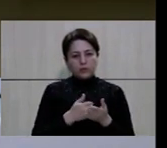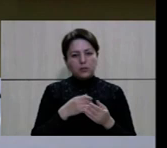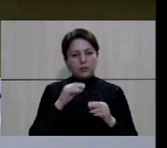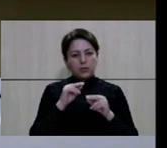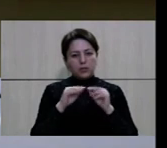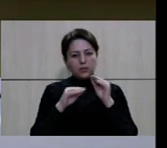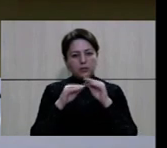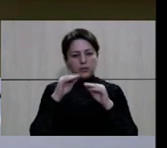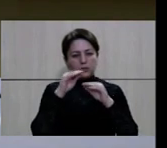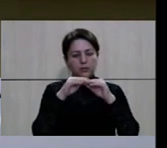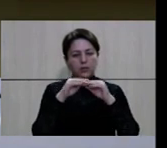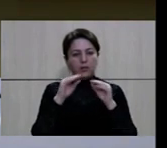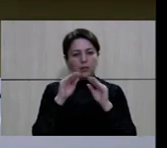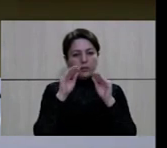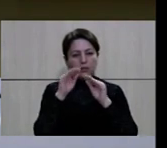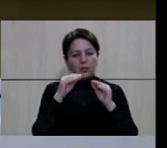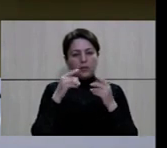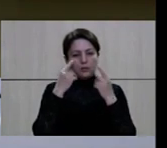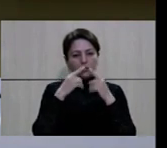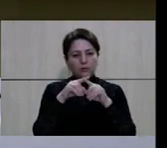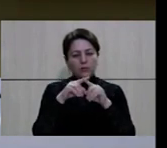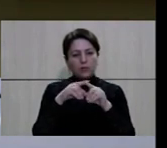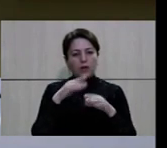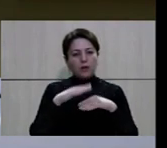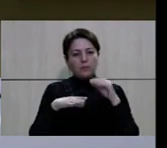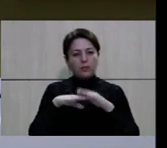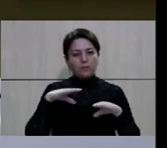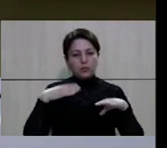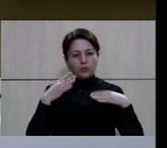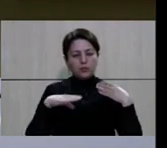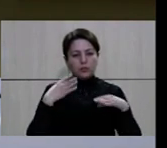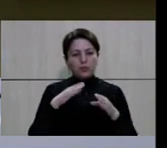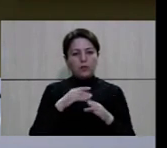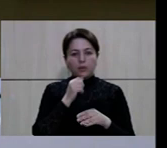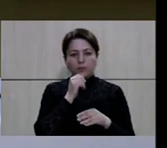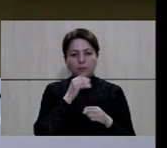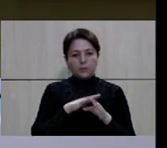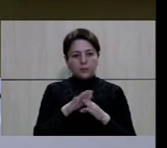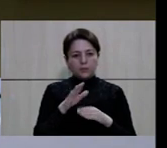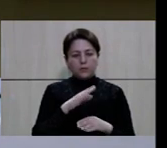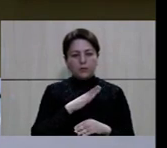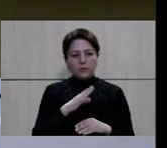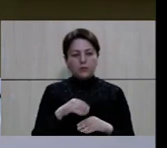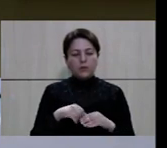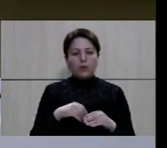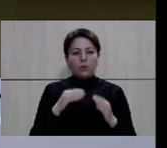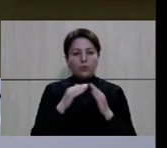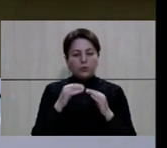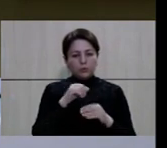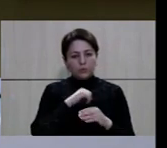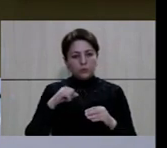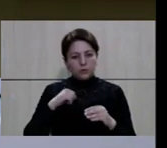yasashni texnologik xaritasini, ya'ni amaliy mashg'ulotda bajarib ko'rdik. Sizlarga topshiriq bo'ladi, uyda